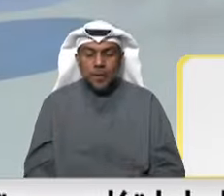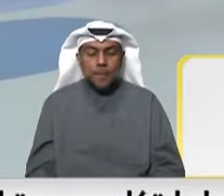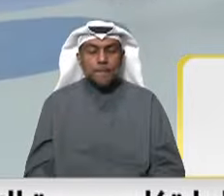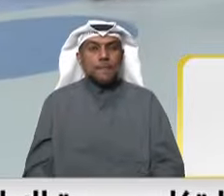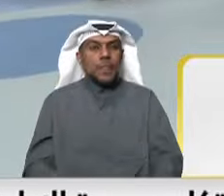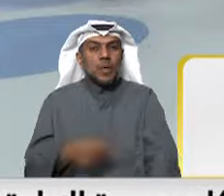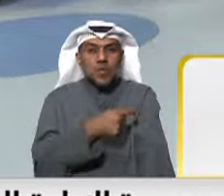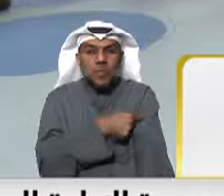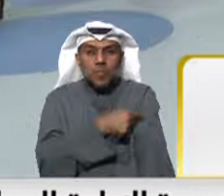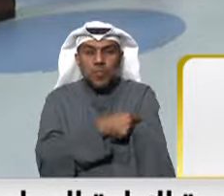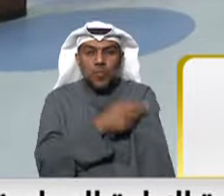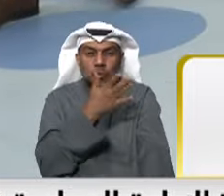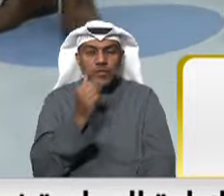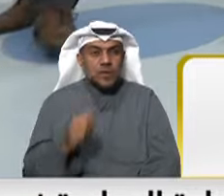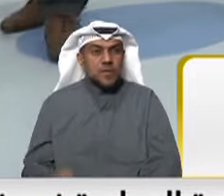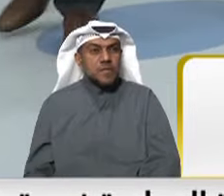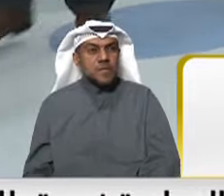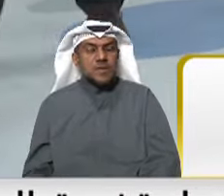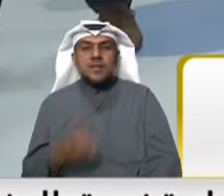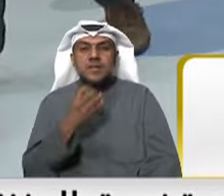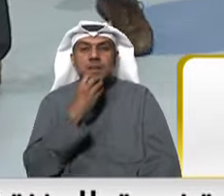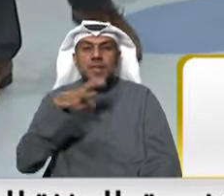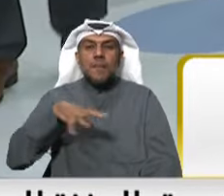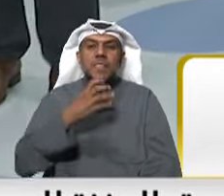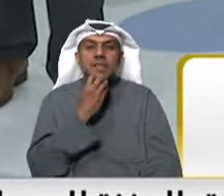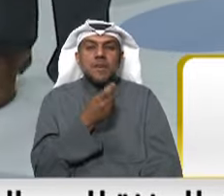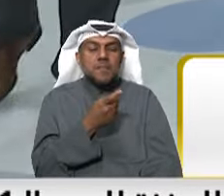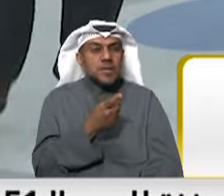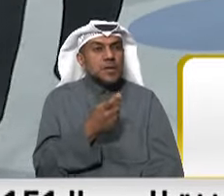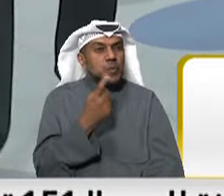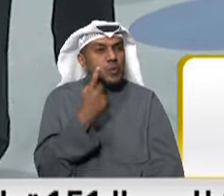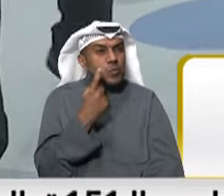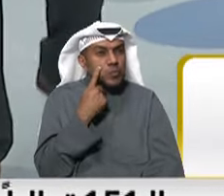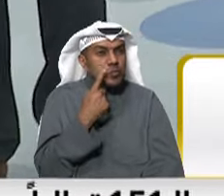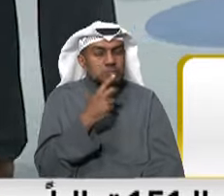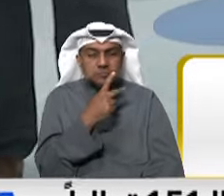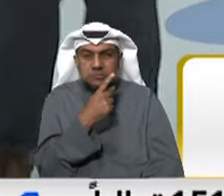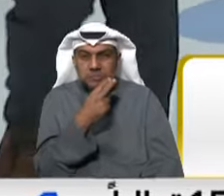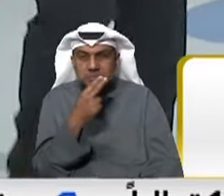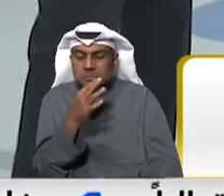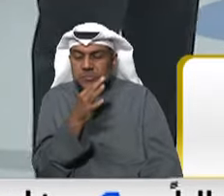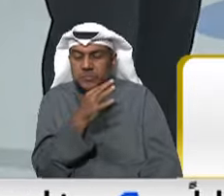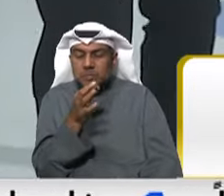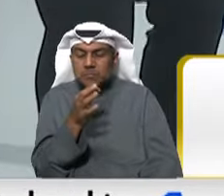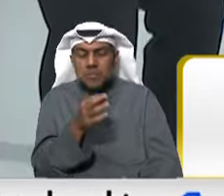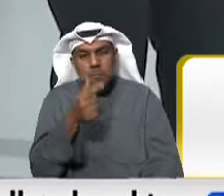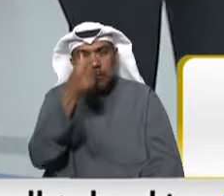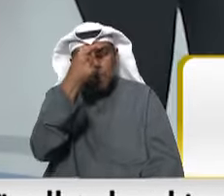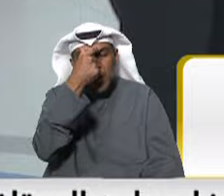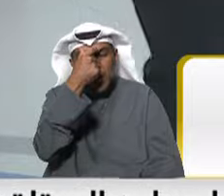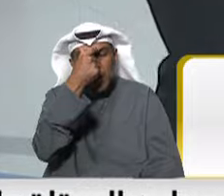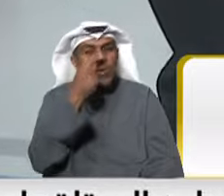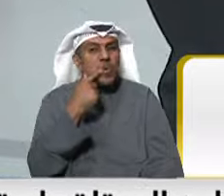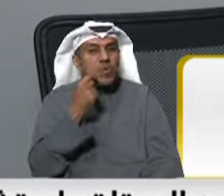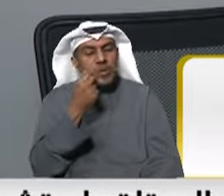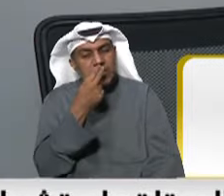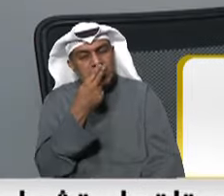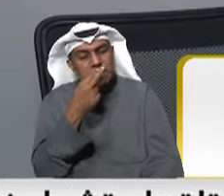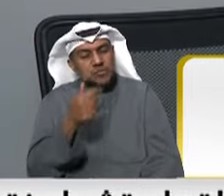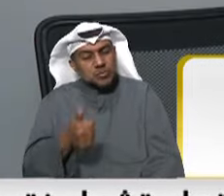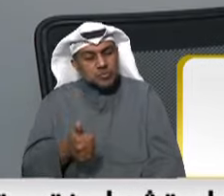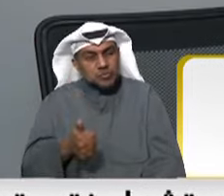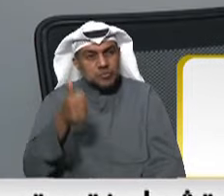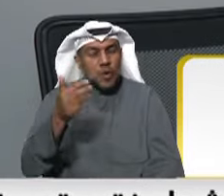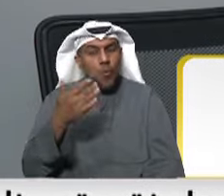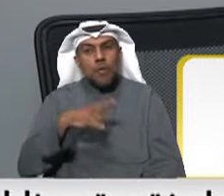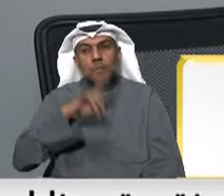الذي سيبدأ بتوجيه هذه الخدمة لمرضى قدم السكري ومن بعدها لتشمل عدة أمراض. نبتدي بالعلاج